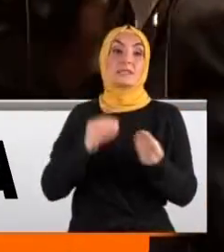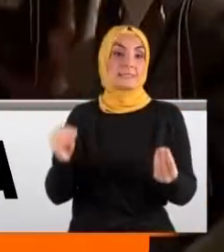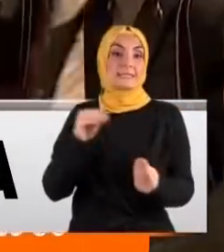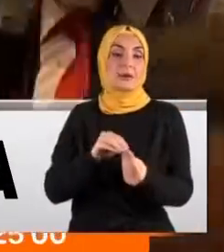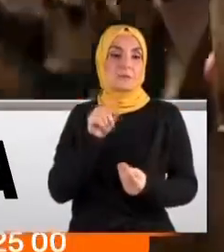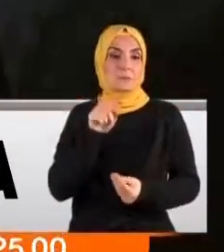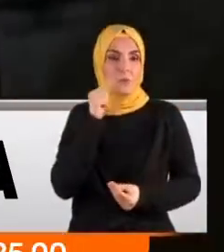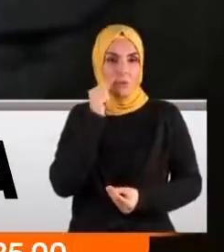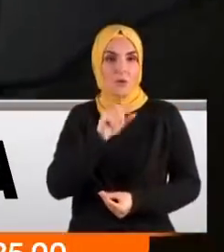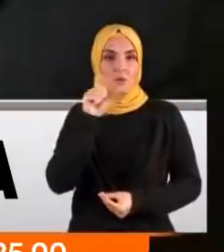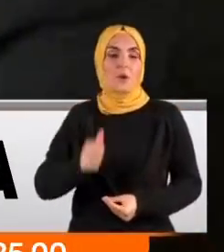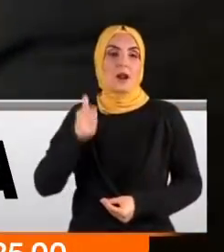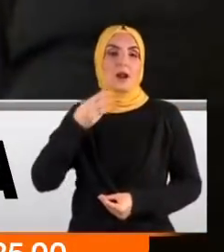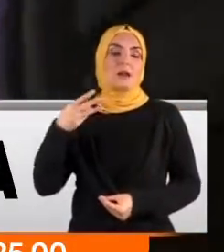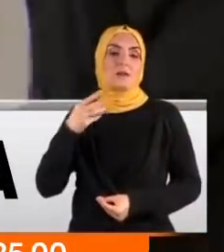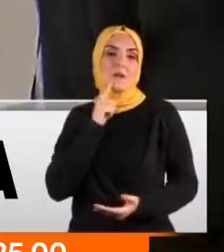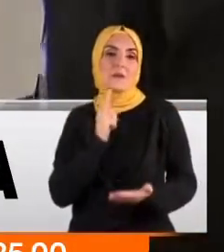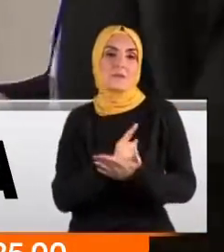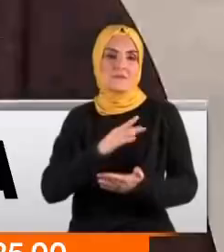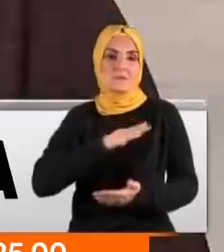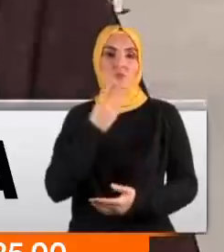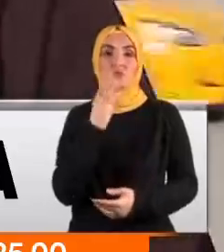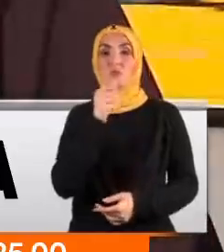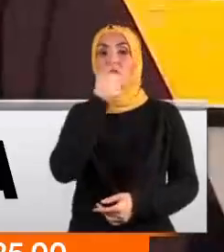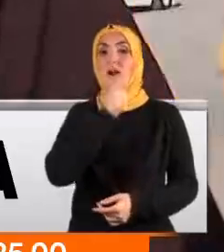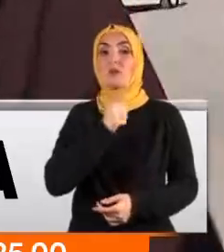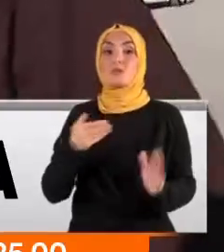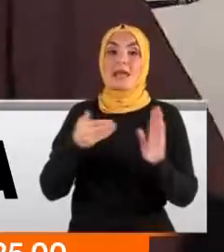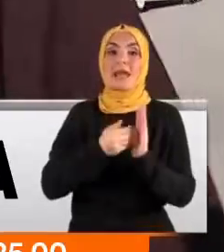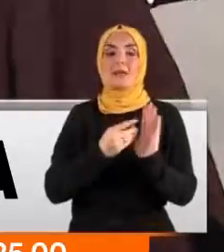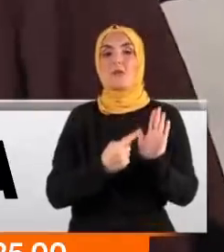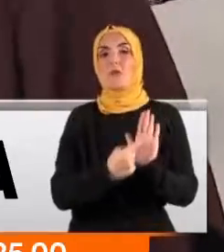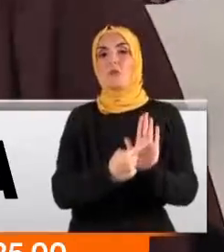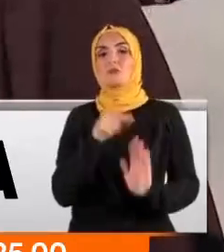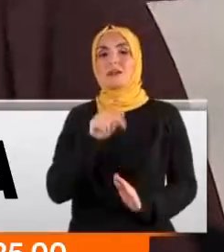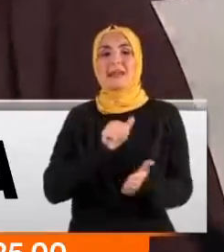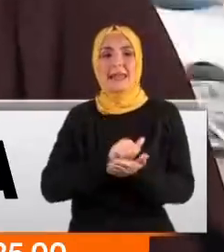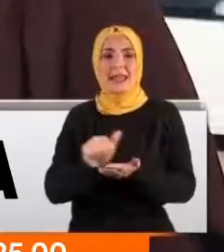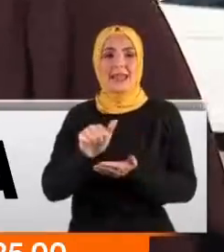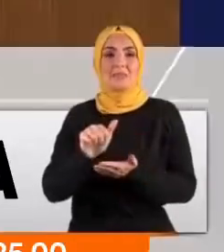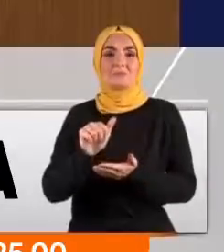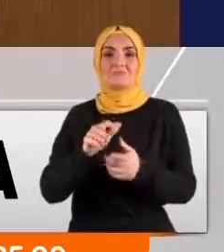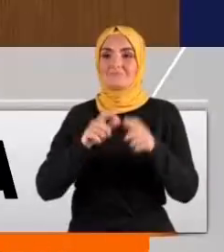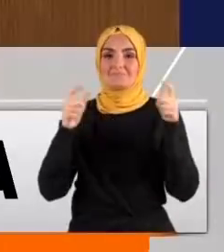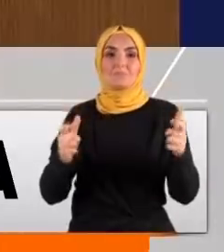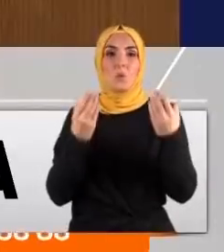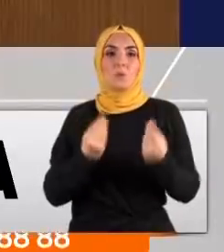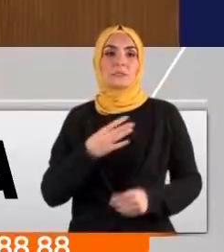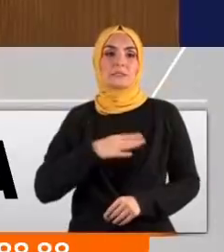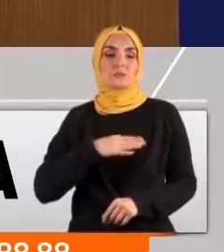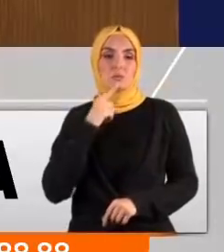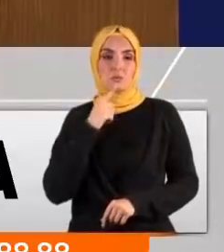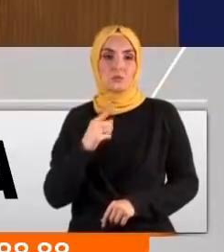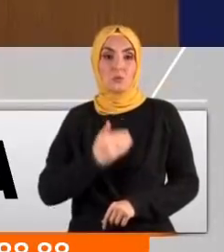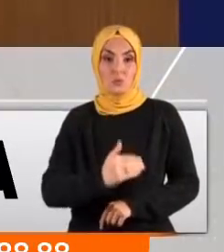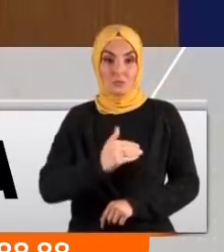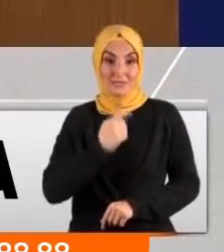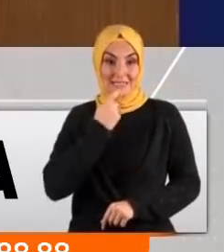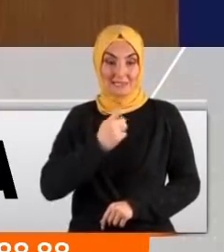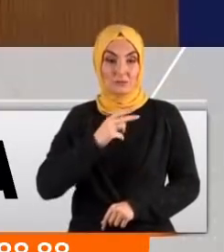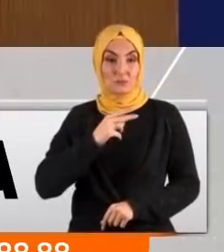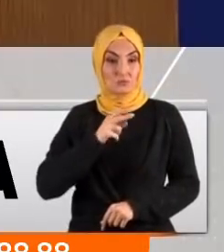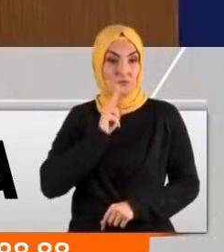talimatları arasında ve 3600 ek gösterge. Herkesi tam kapsamasını istiyorum, 3600 gösterge. Önümüzdeki yılın sonuna kadar